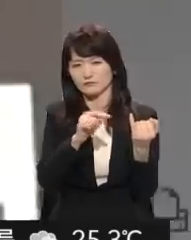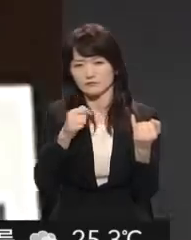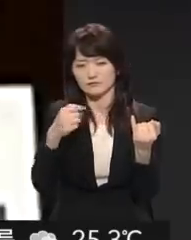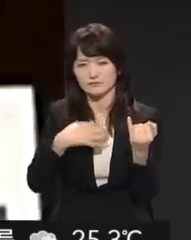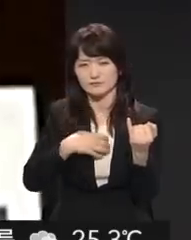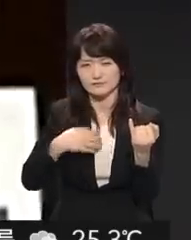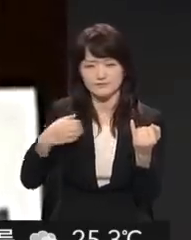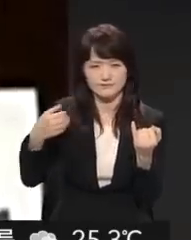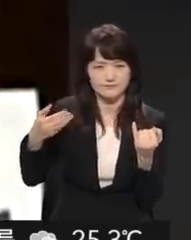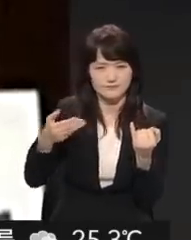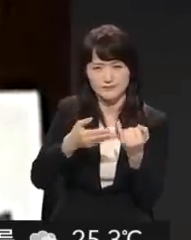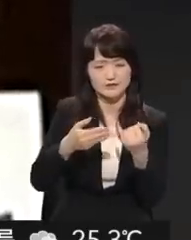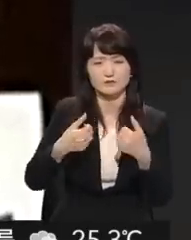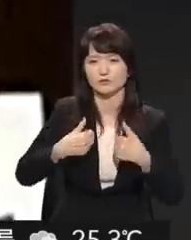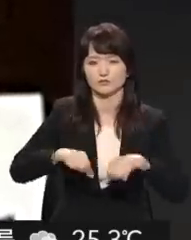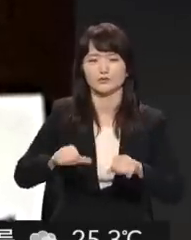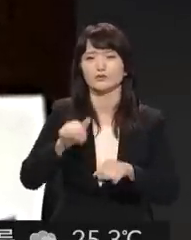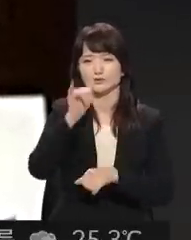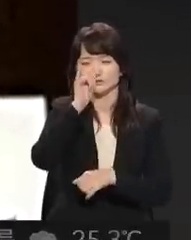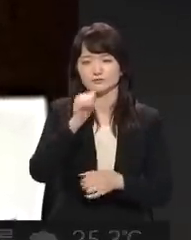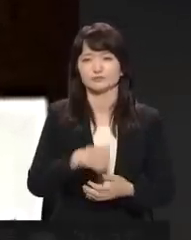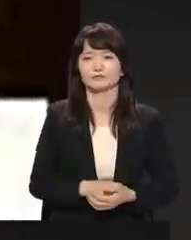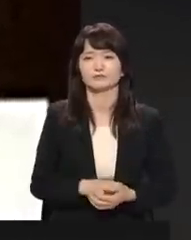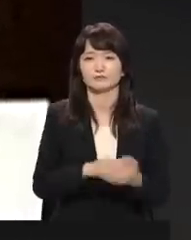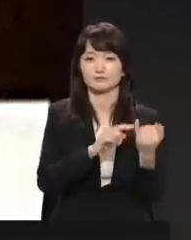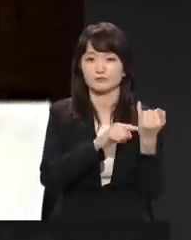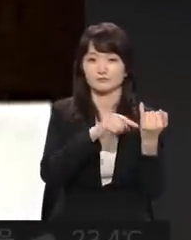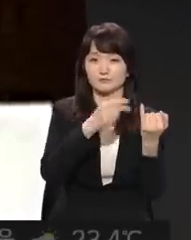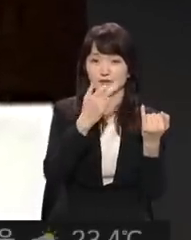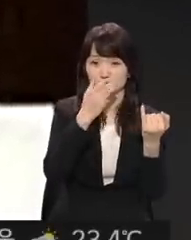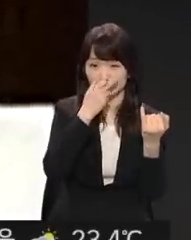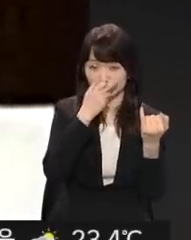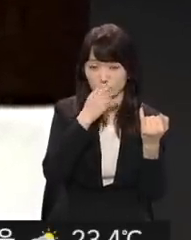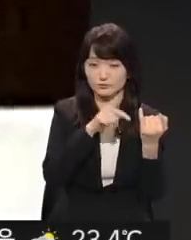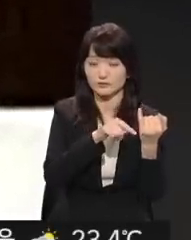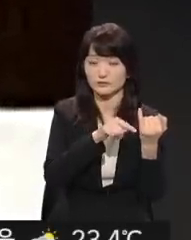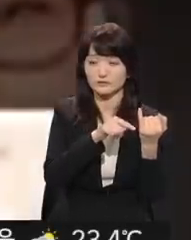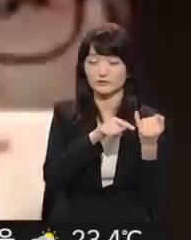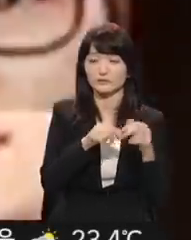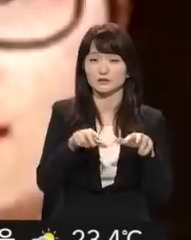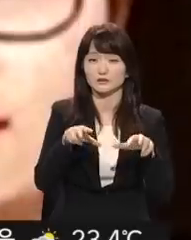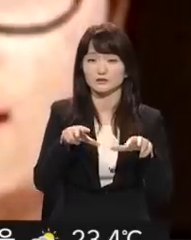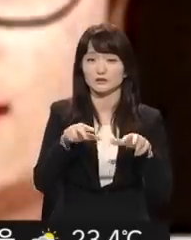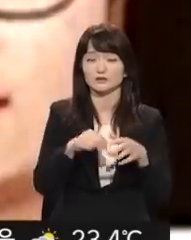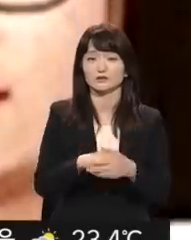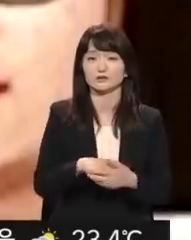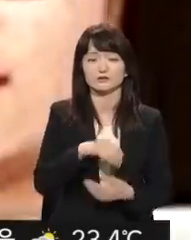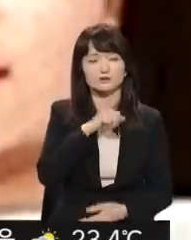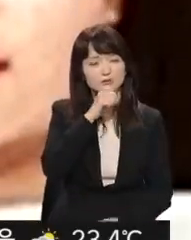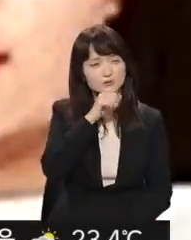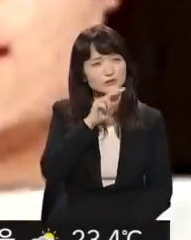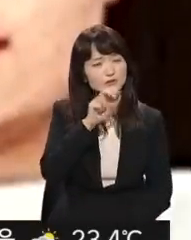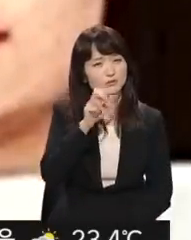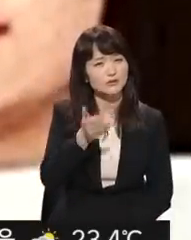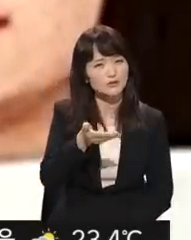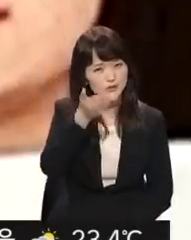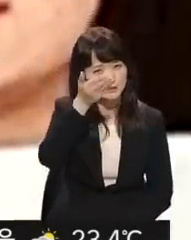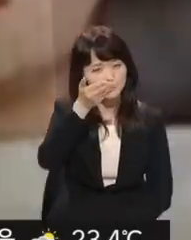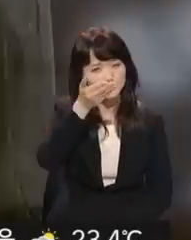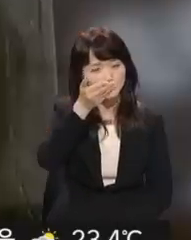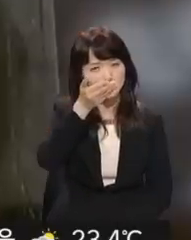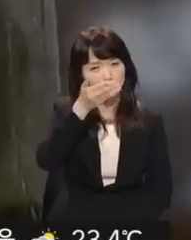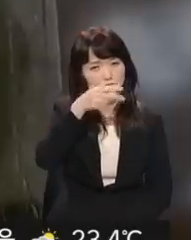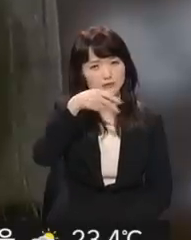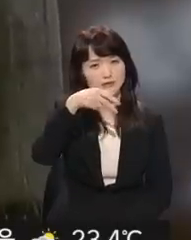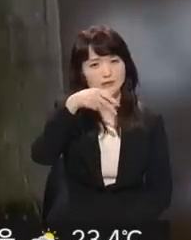포기했을 수도 있는데요 지금 현재이 사람이 사이코패스라고 하는 것은 지금 이제 일단 25점 이상이면 사이코패스라고